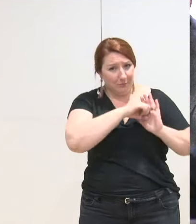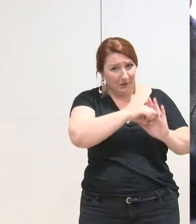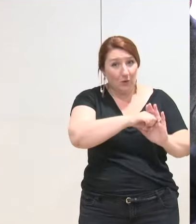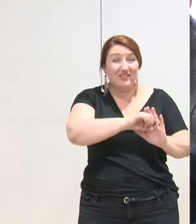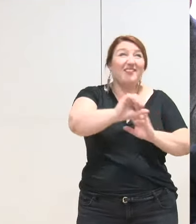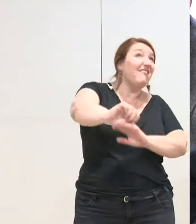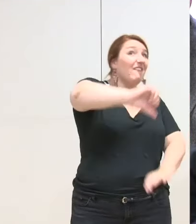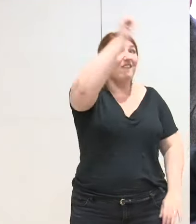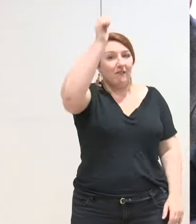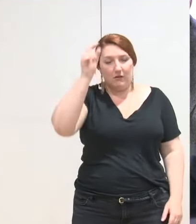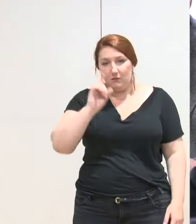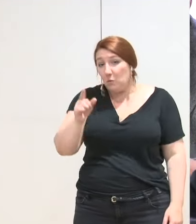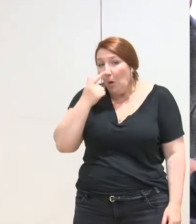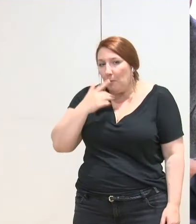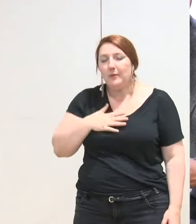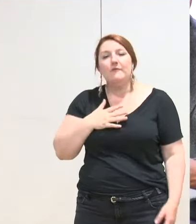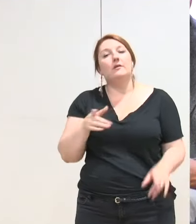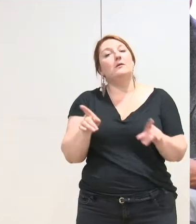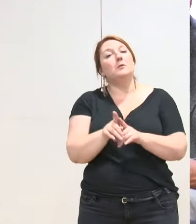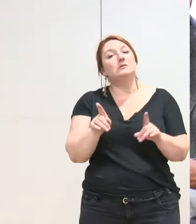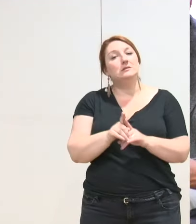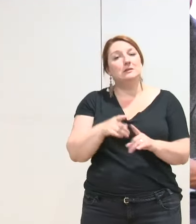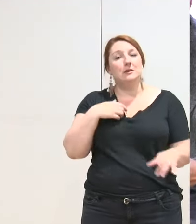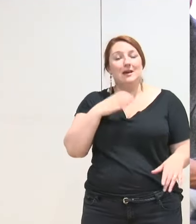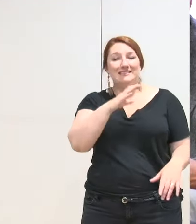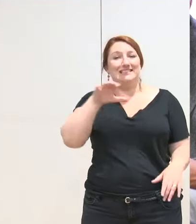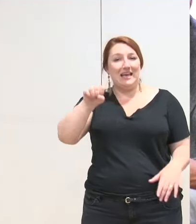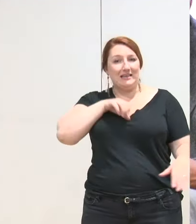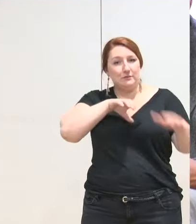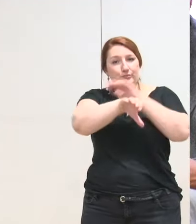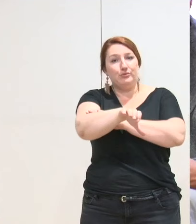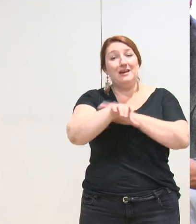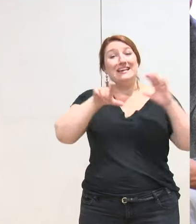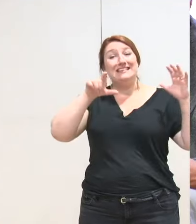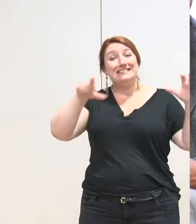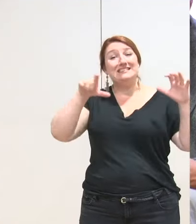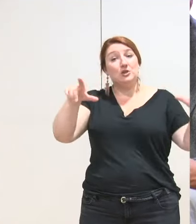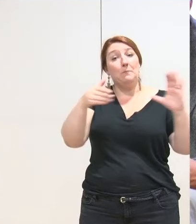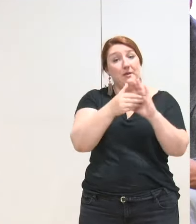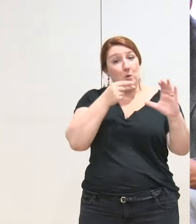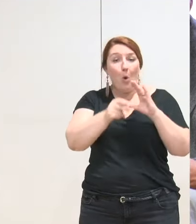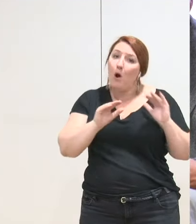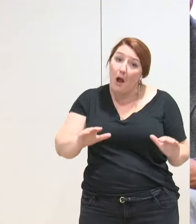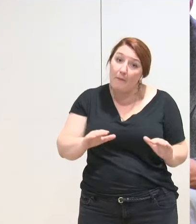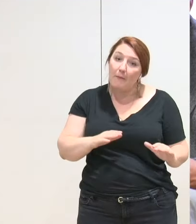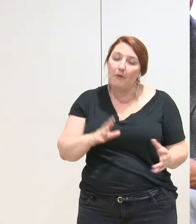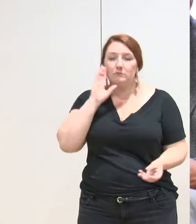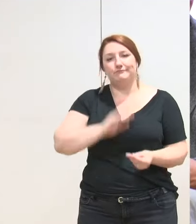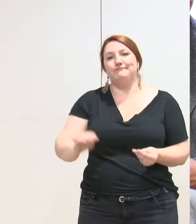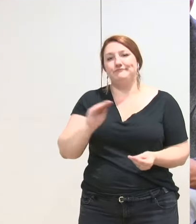priorités et quant à l'accroissement de la dotation CCS de 700000 € tout de même on peut se poser des